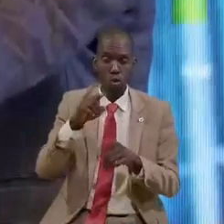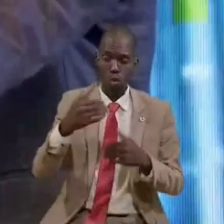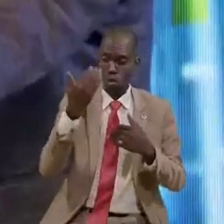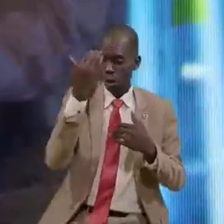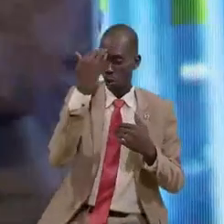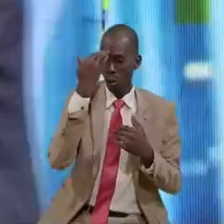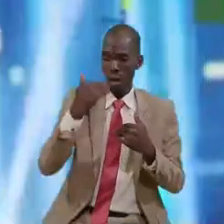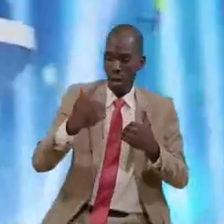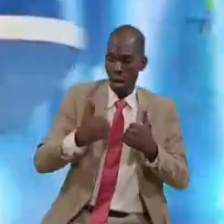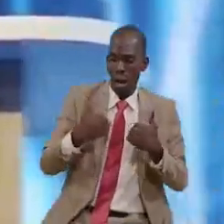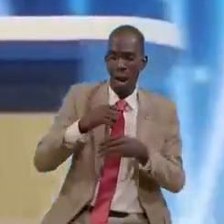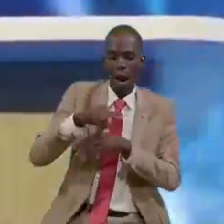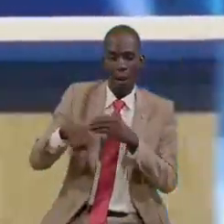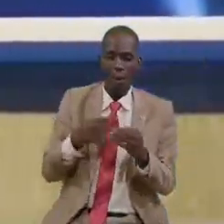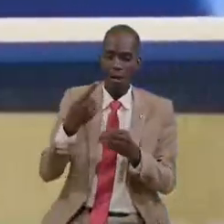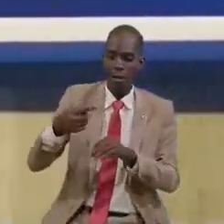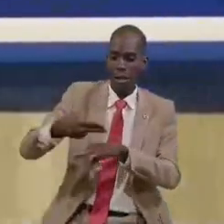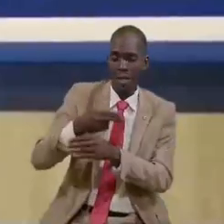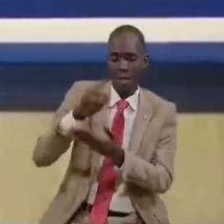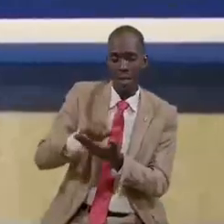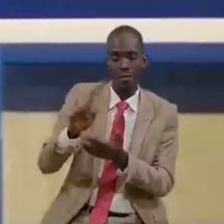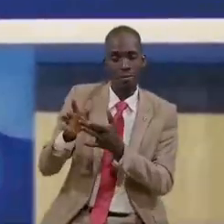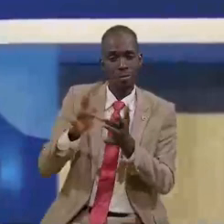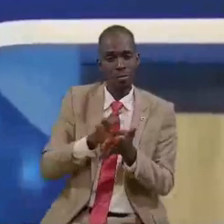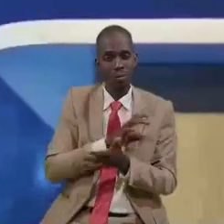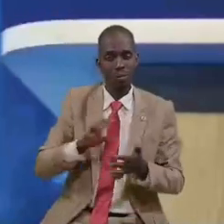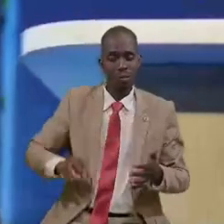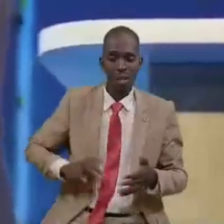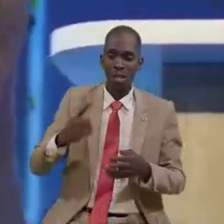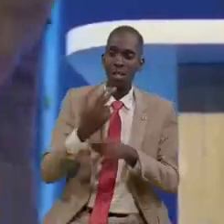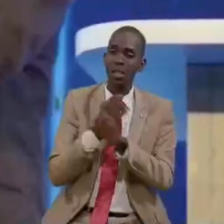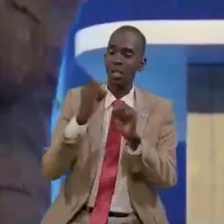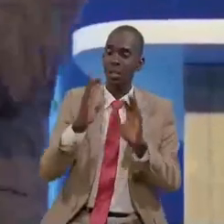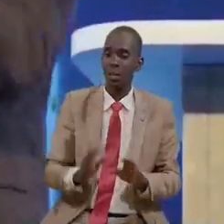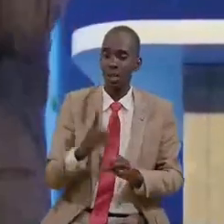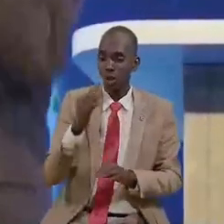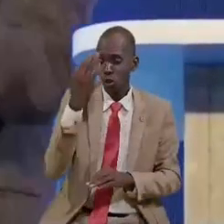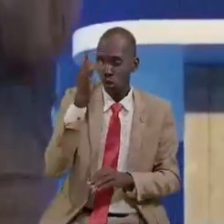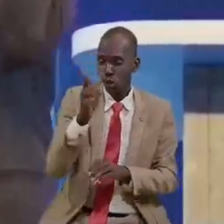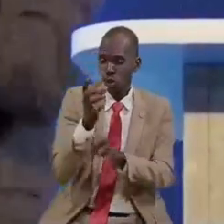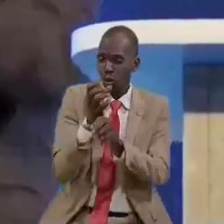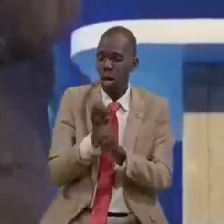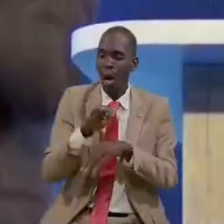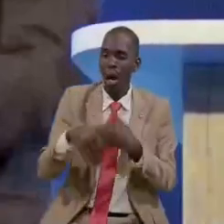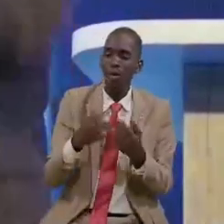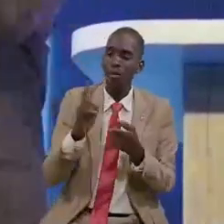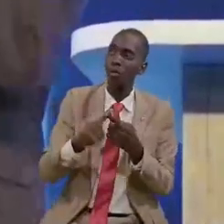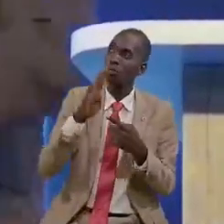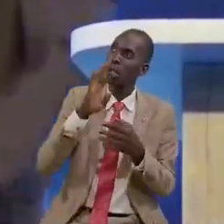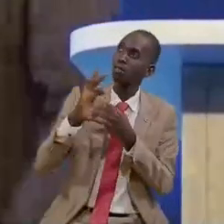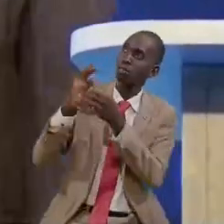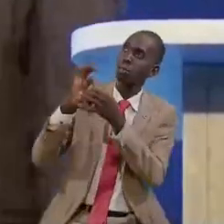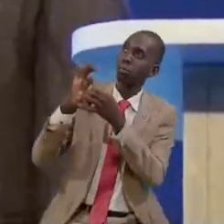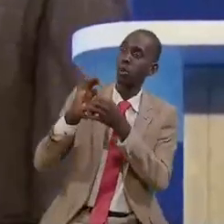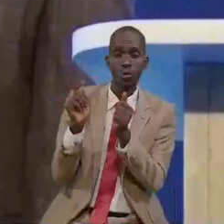l'agneau, au sujet du Rédempteur, au sujet de comment vous serez réconcilié avec Dieu, c'est la